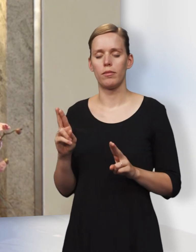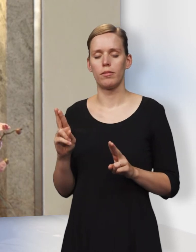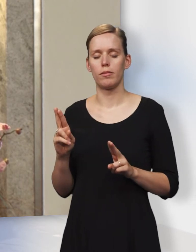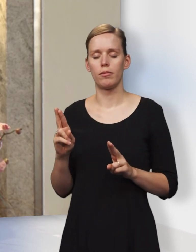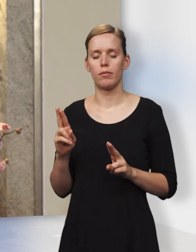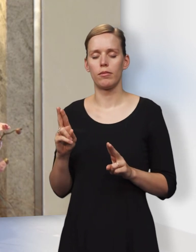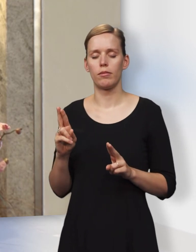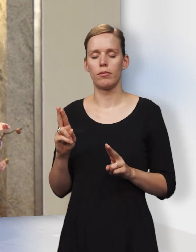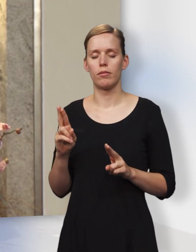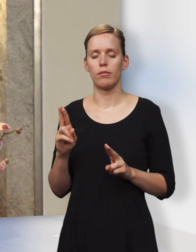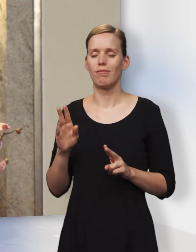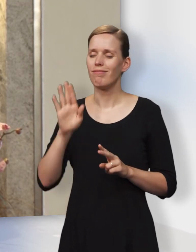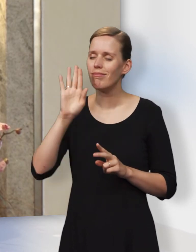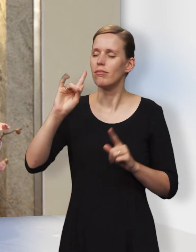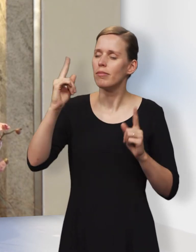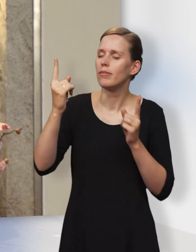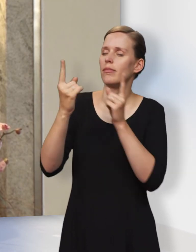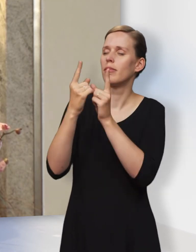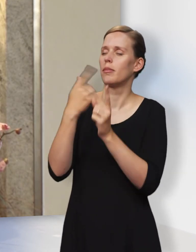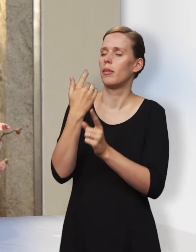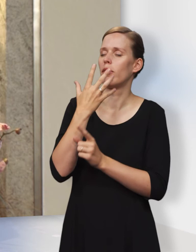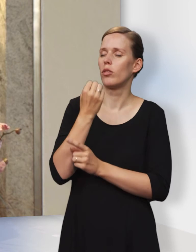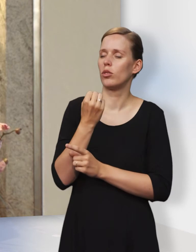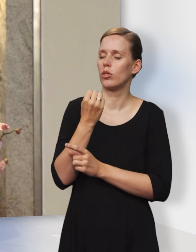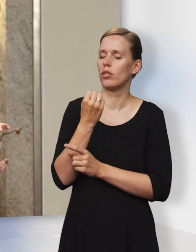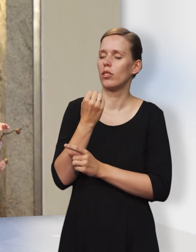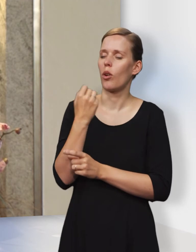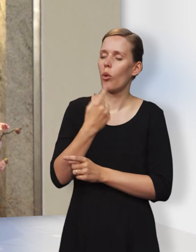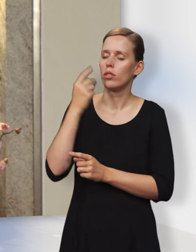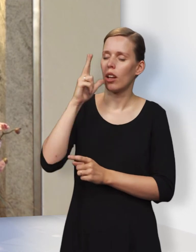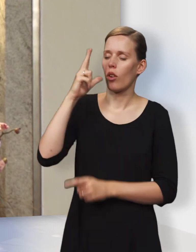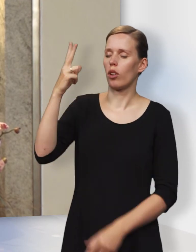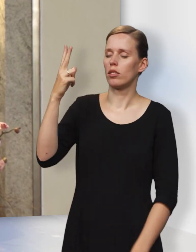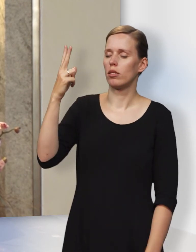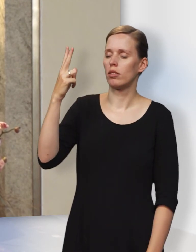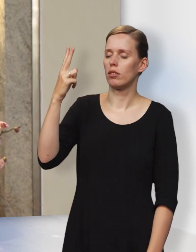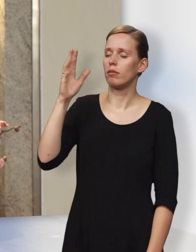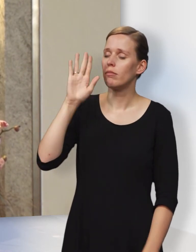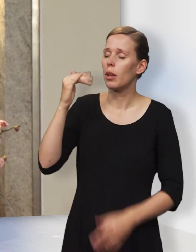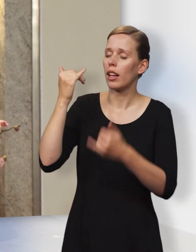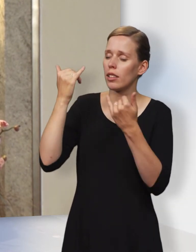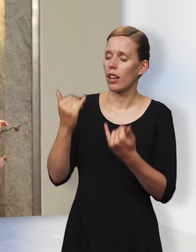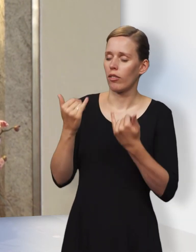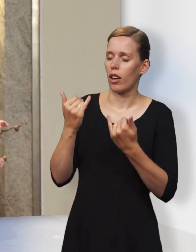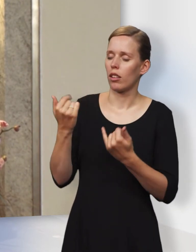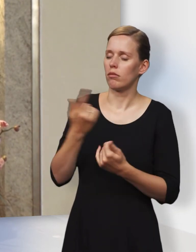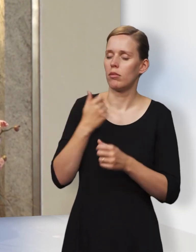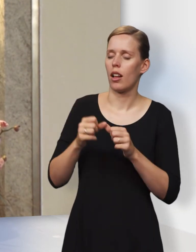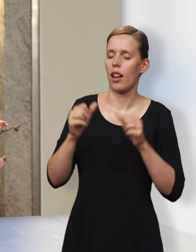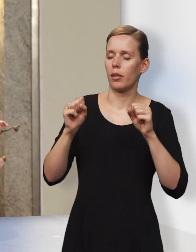Zu dir wollen wir hin. Unser Gott, In deiner Gegenwart können wir